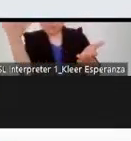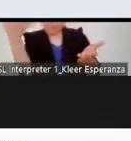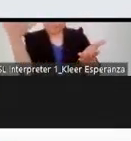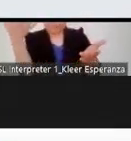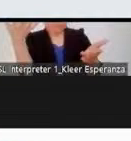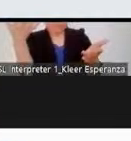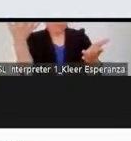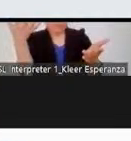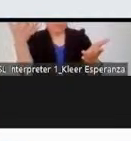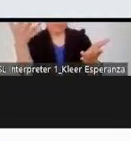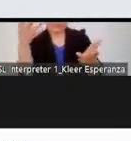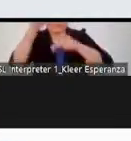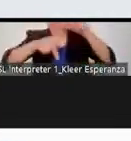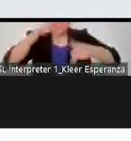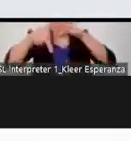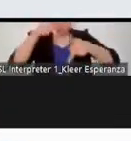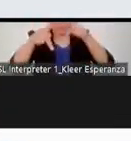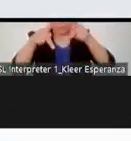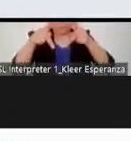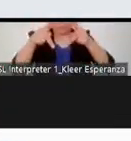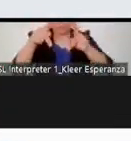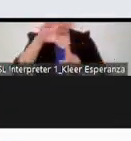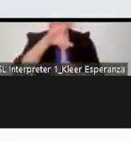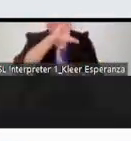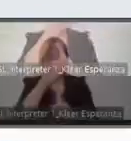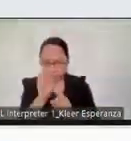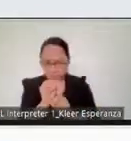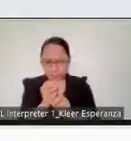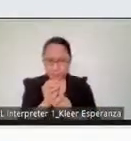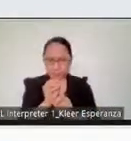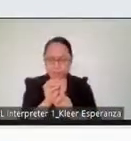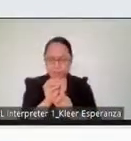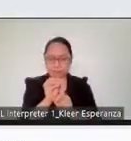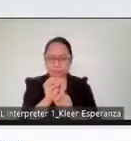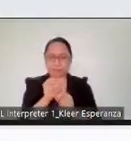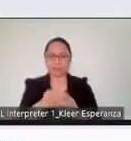mang sukisukin mangi ay pakita